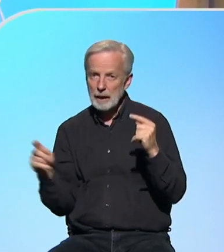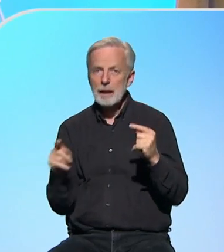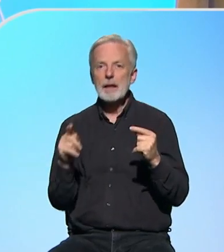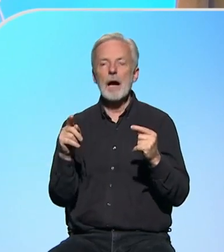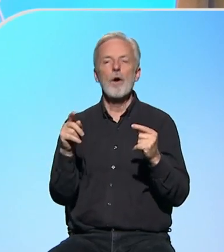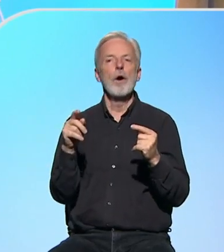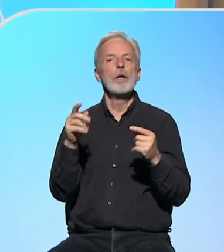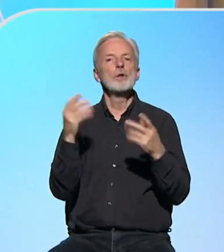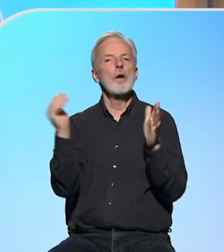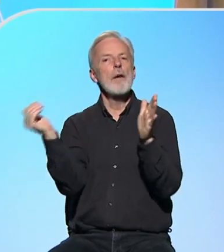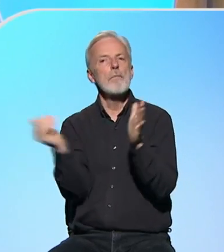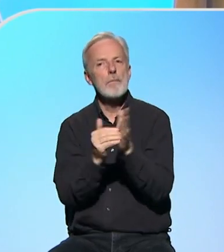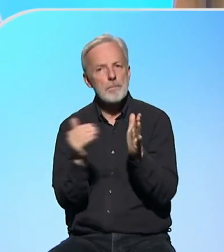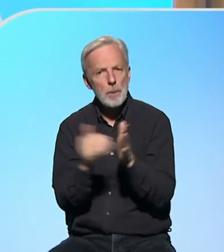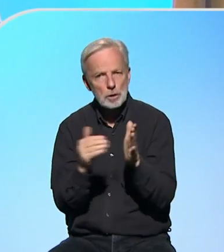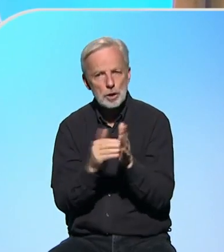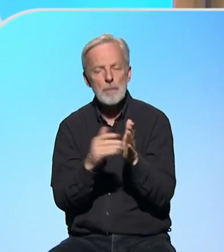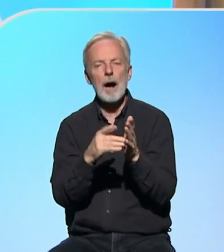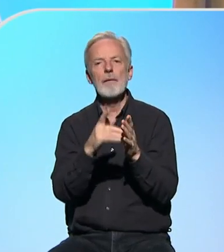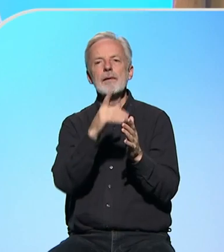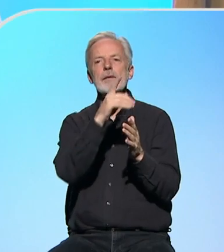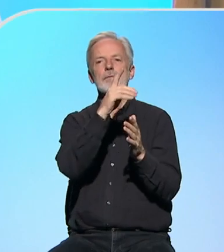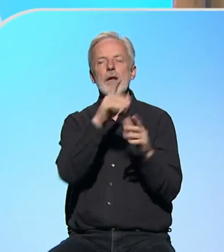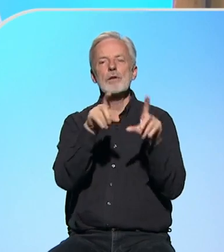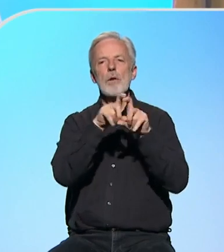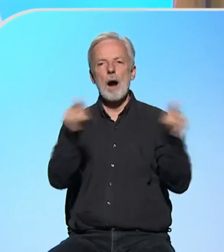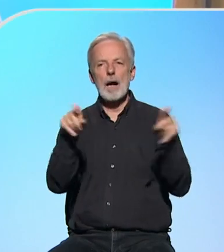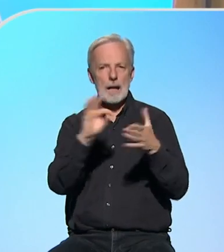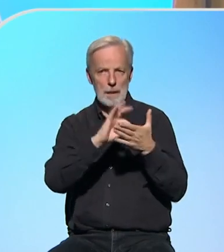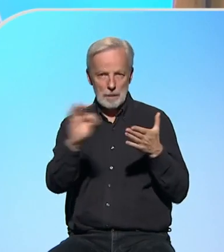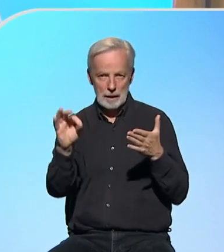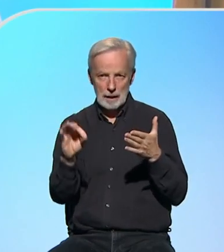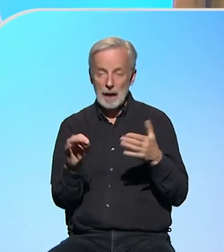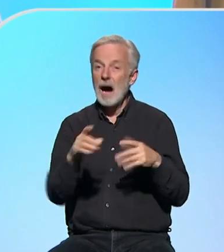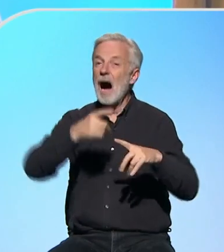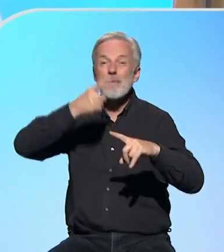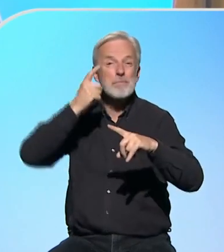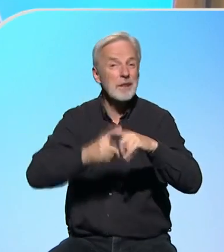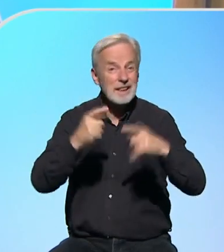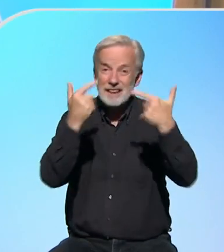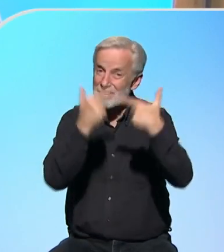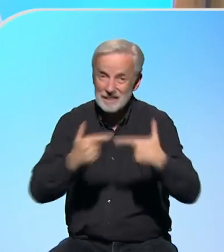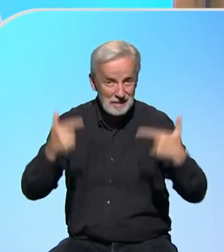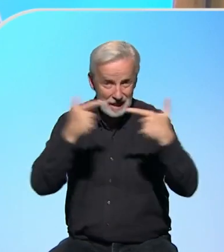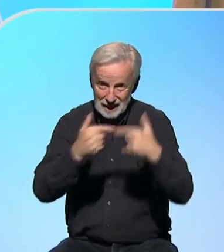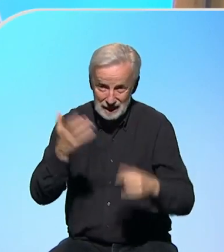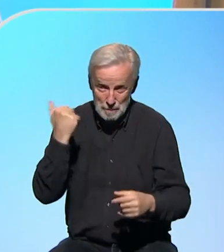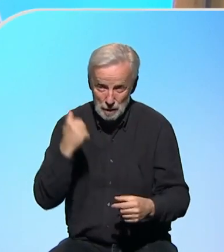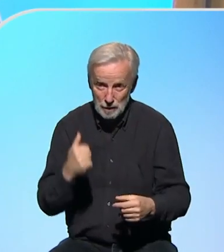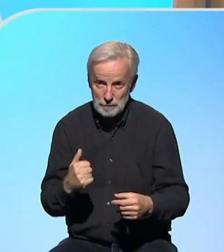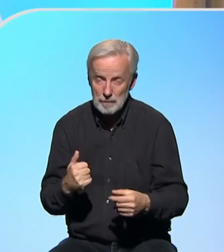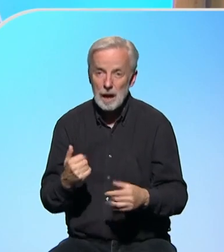náklady, což je něco, co proti nám banky mohly uplatnit. Co to jako znamená účelně vynaložené? Nebylo právě přesně specifikovaný, jak to vypočítat. Obecně